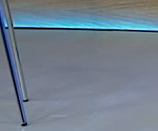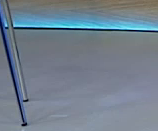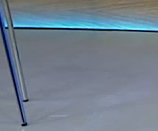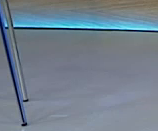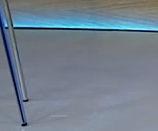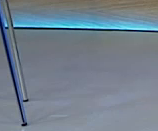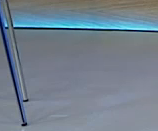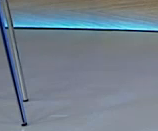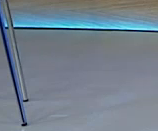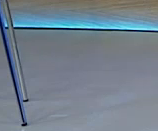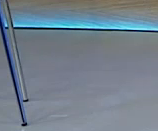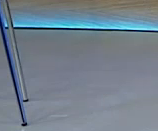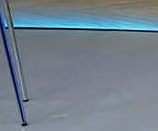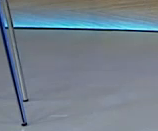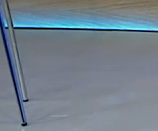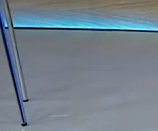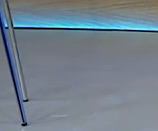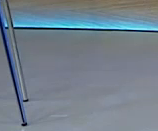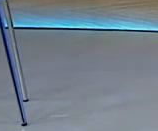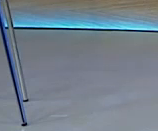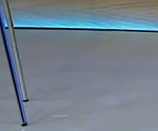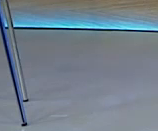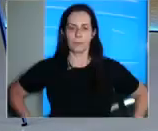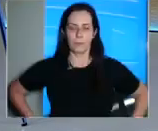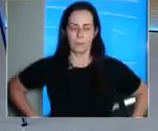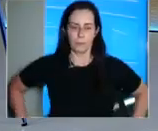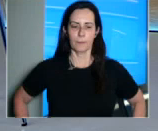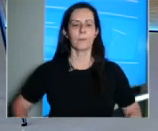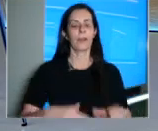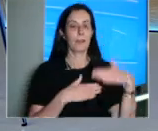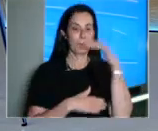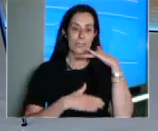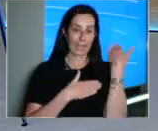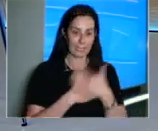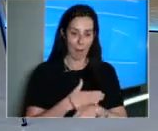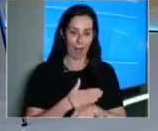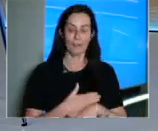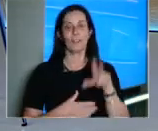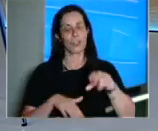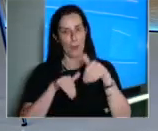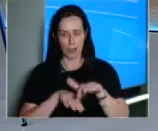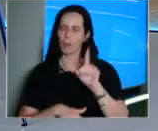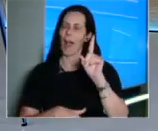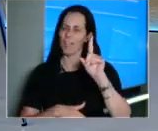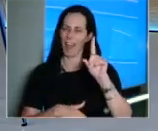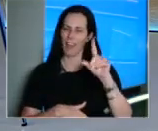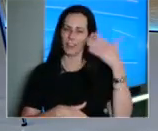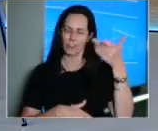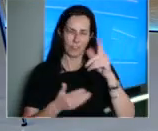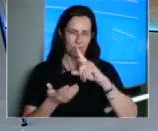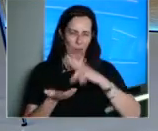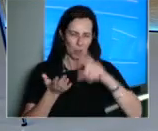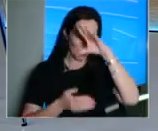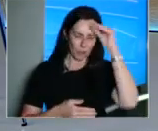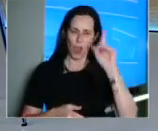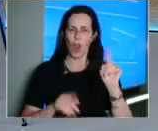כאיזשהו גשר ארוך שאתם מתכנים לעצמכם. אבל אם לא, זהו פסח מאחורינו, ולמעשה יש לי יום עצמאות, אבל אז עד שבועות עוד חודש ומשהו.